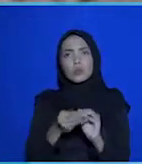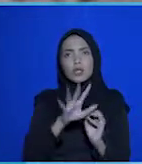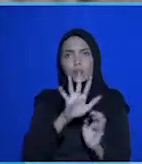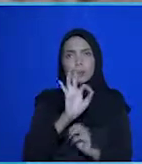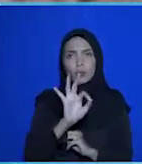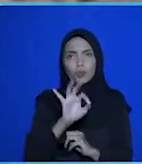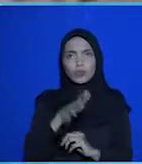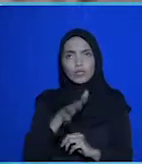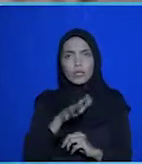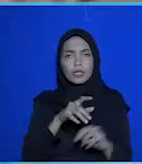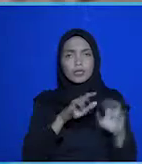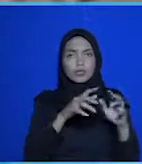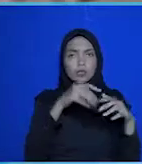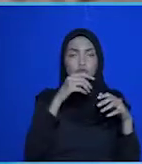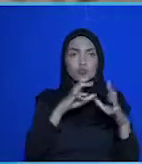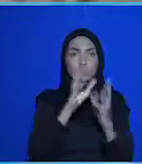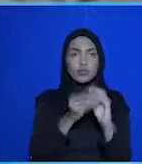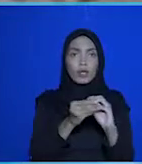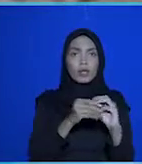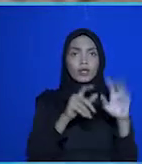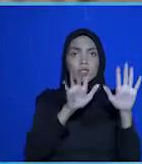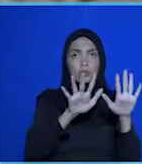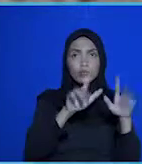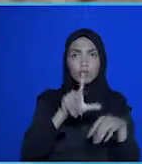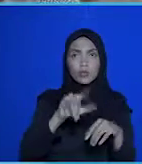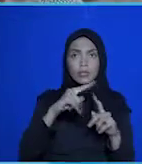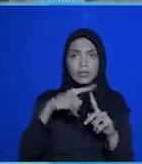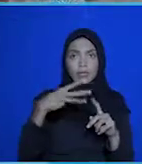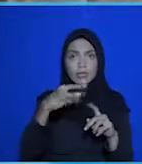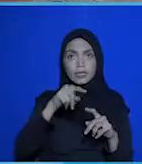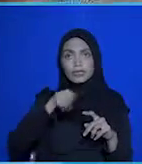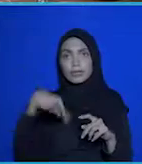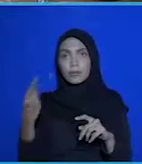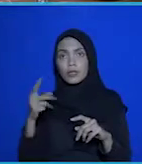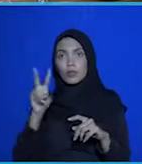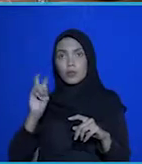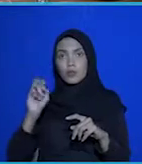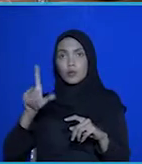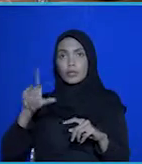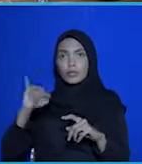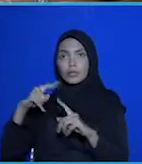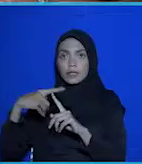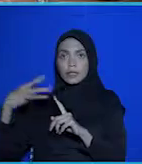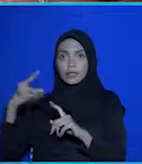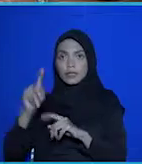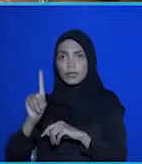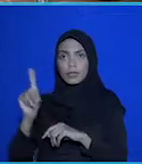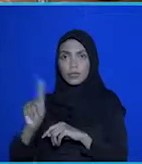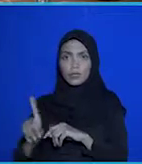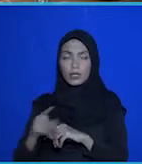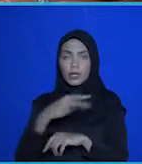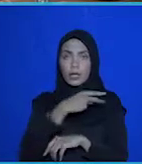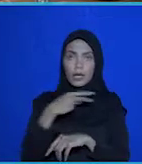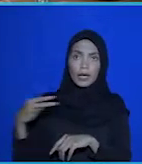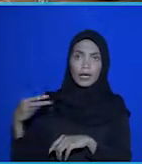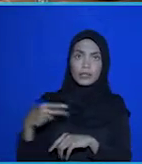bervariasi antara 10 liter sampai 20 liter per detik. Artinya apa? Kalau kita mengisi tangki air dengan